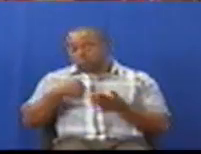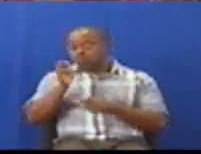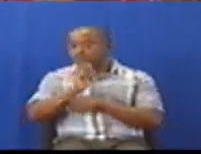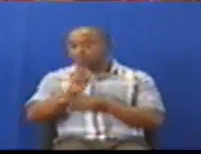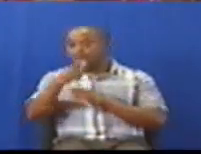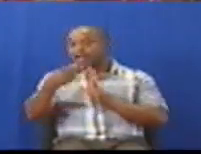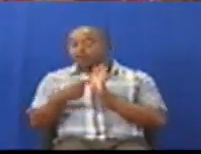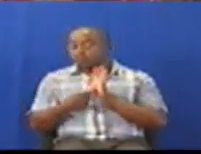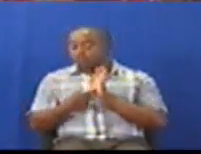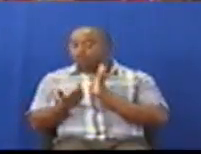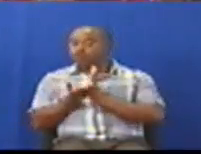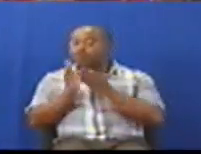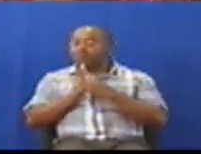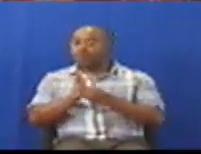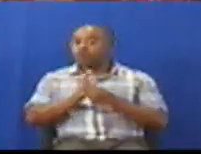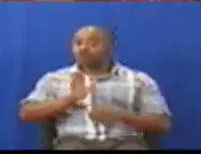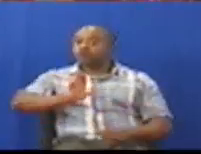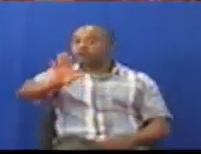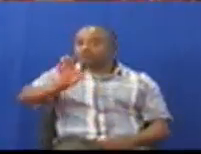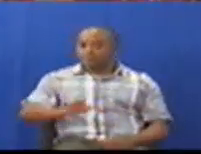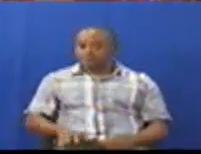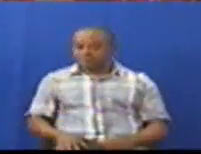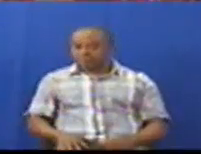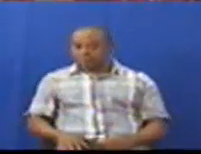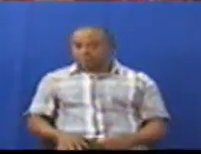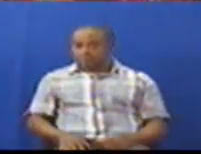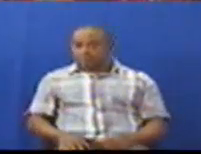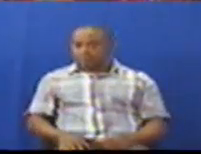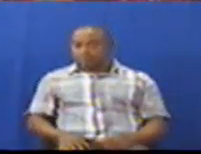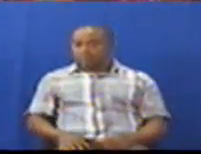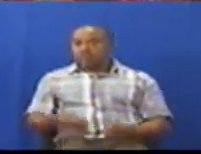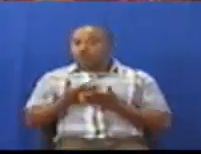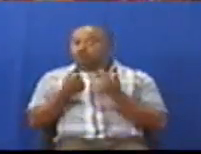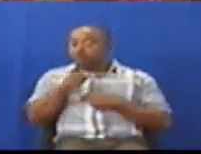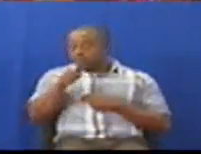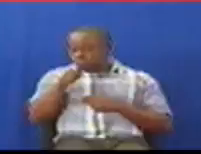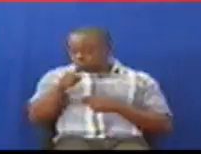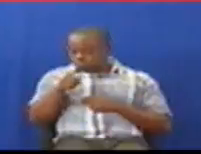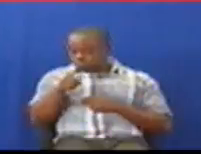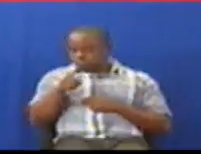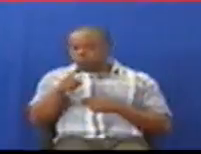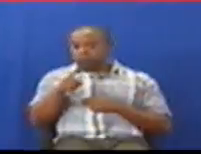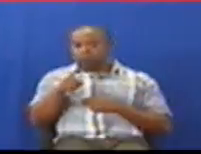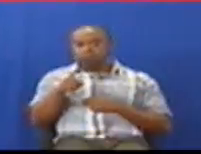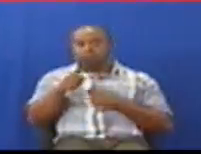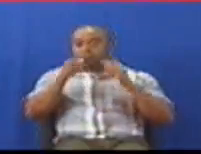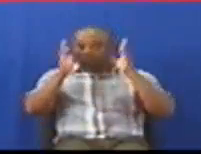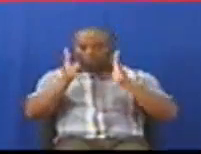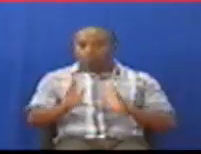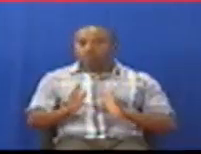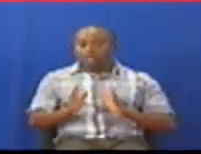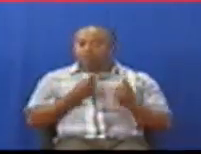687 kuomba mwongozo wako kutokana na maneno ambayo mbunge aliyemaliza alivyokuwa